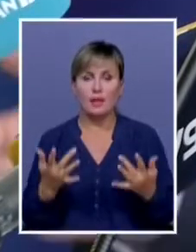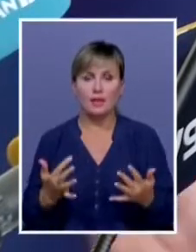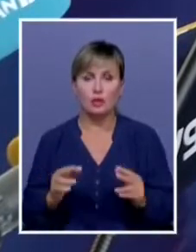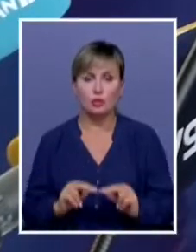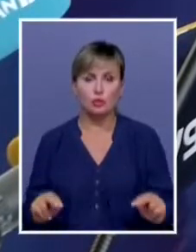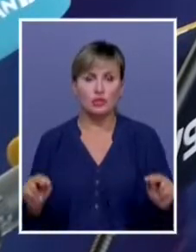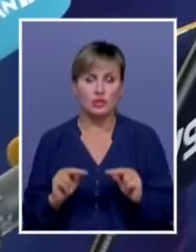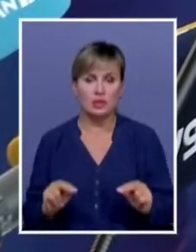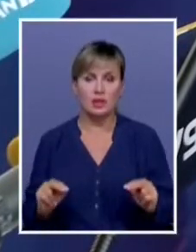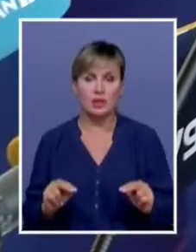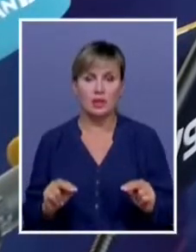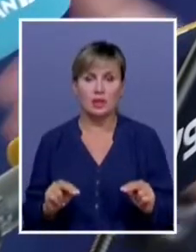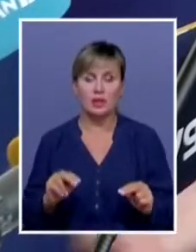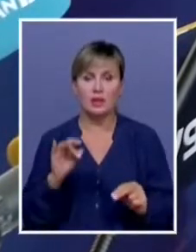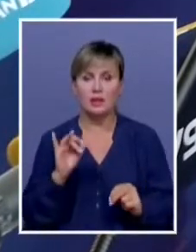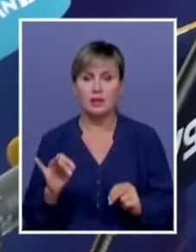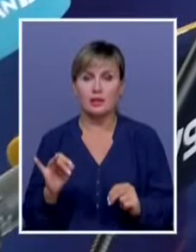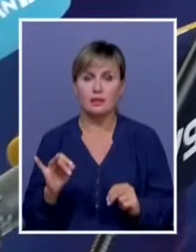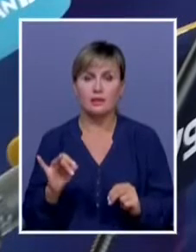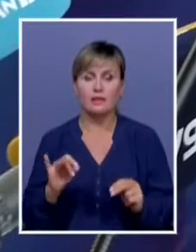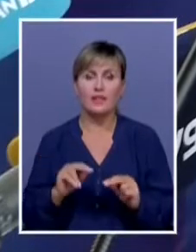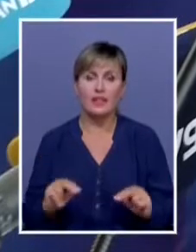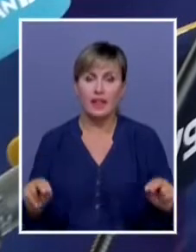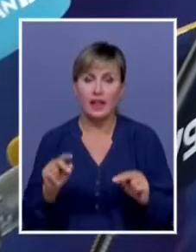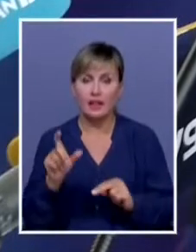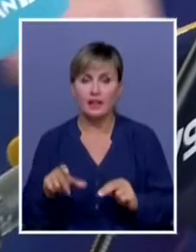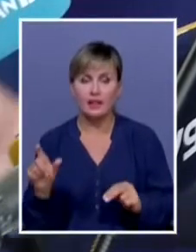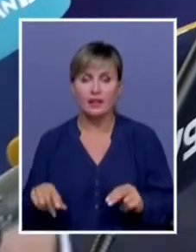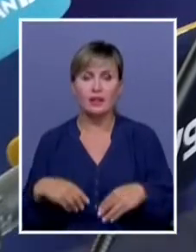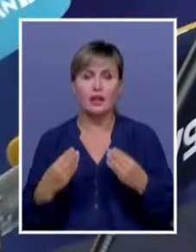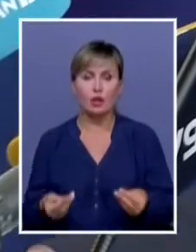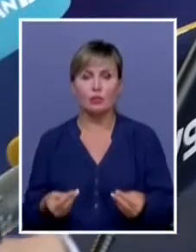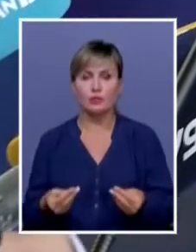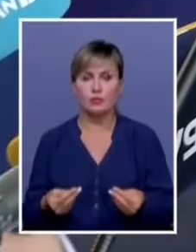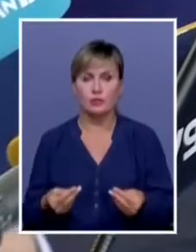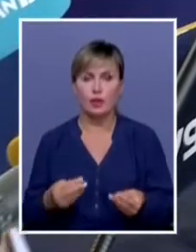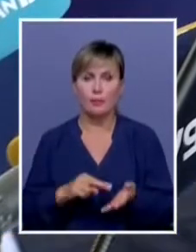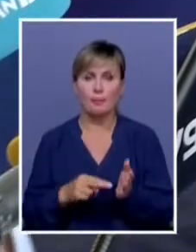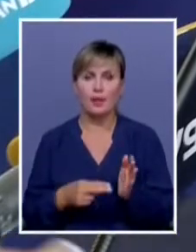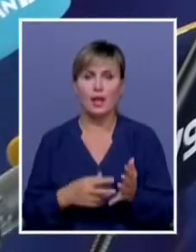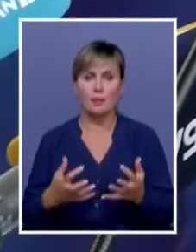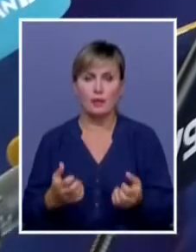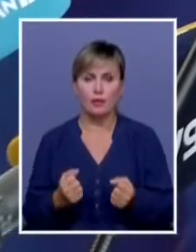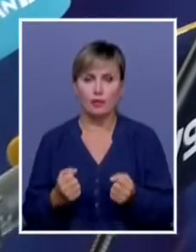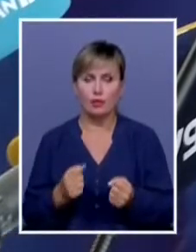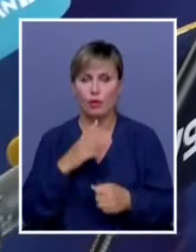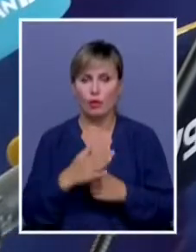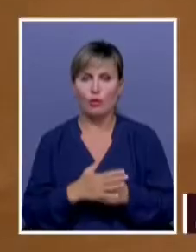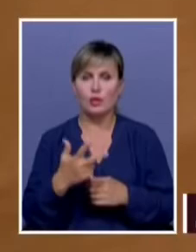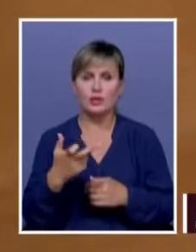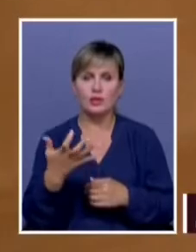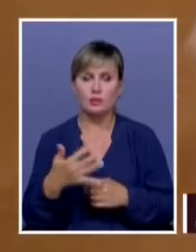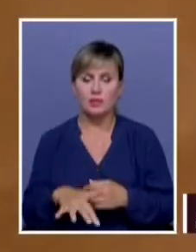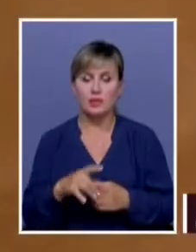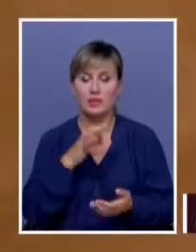учителях физической культуры и в тренерах, они дают план приема в размере 350.